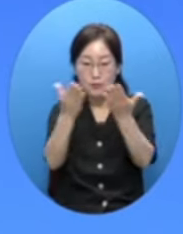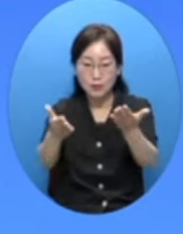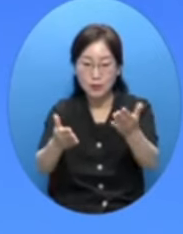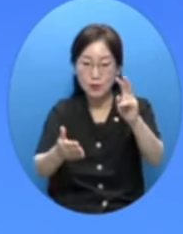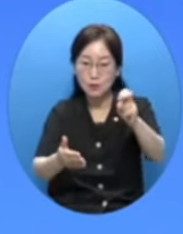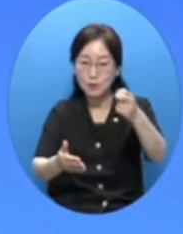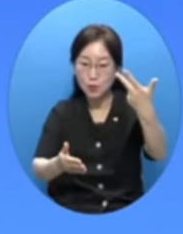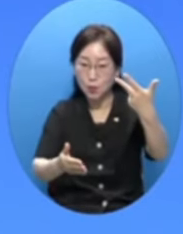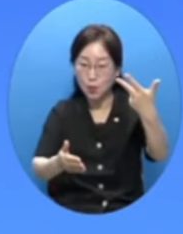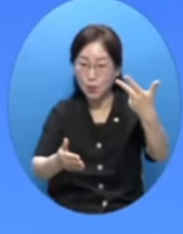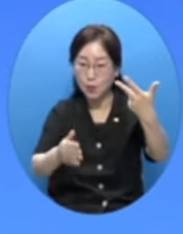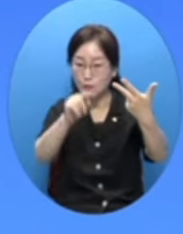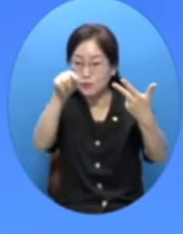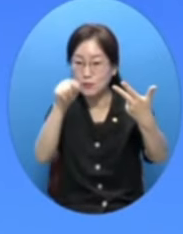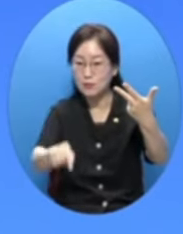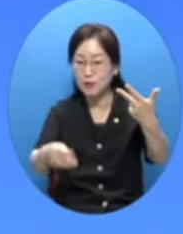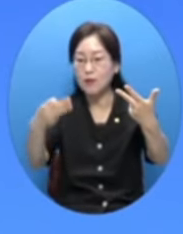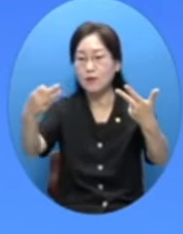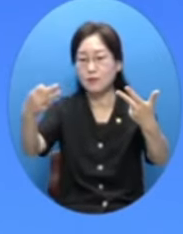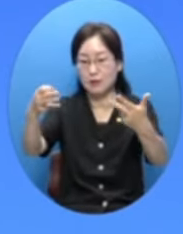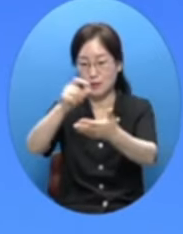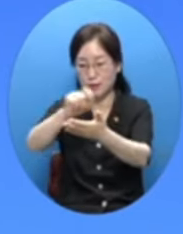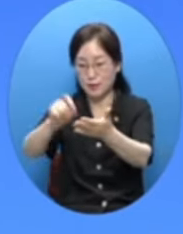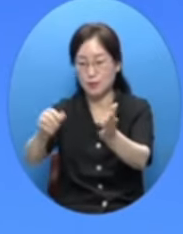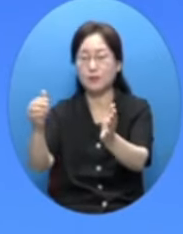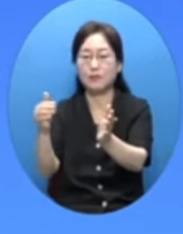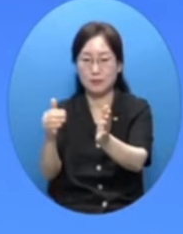가운데 13권이나 기록을 했고